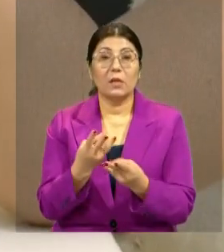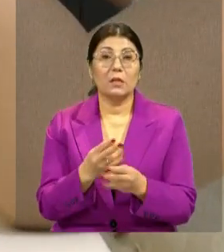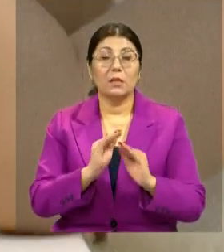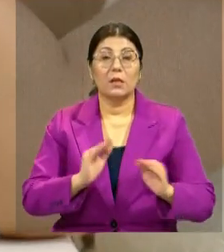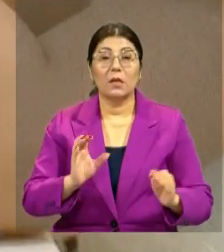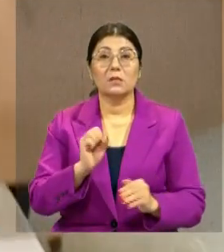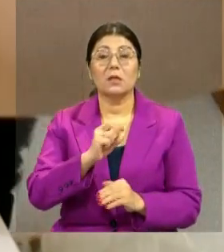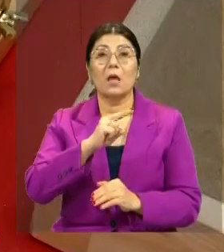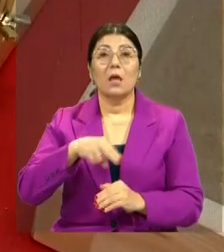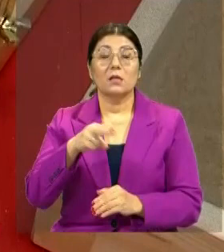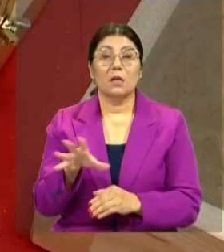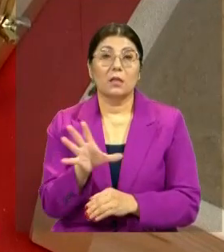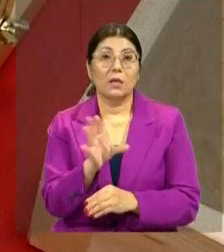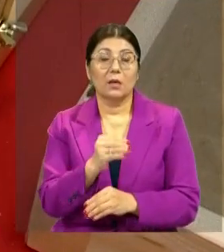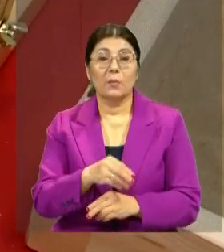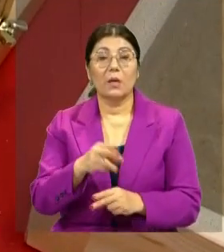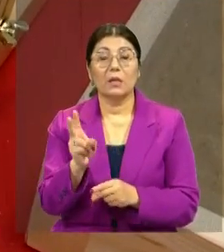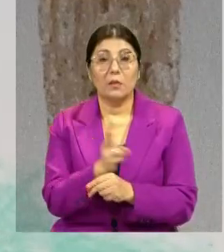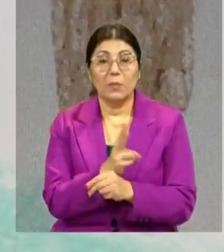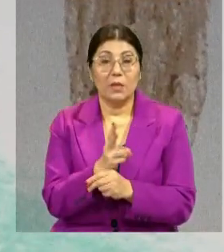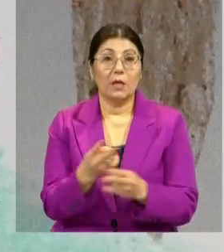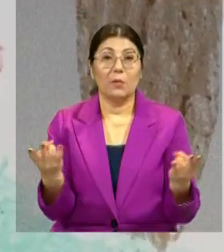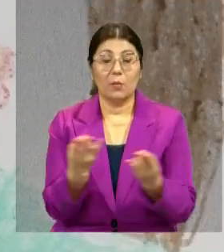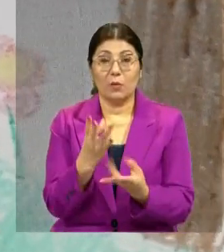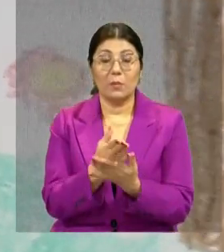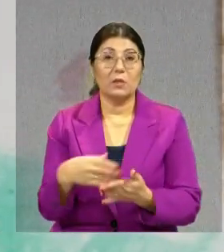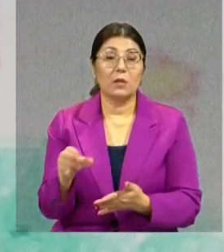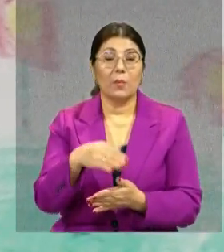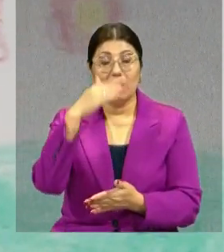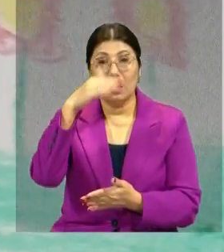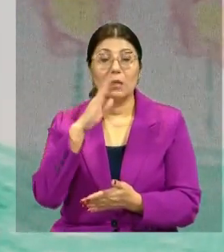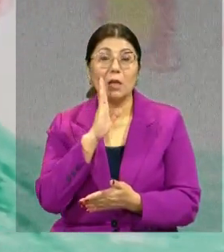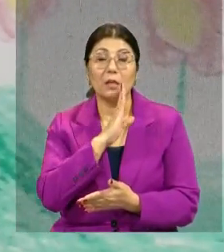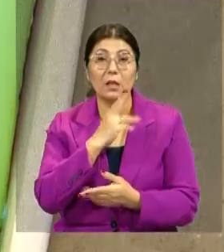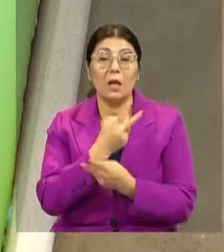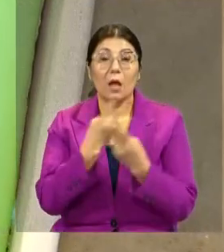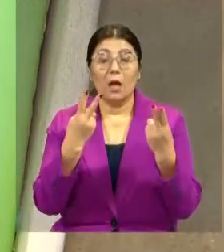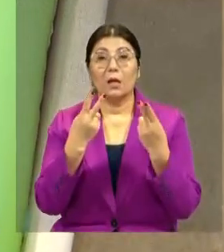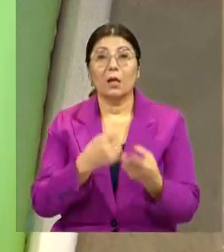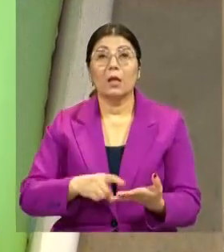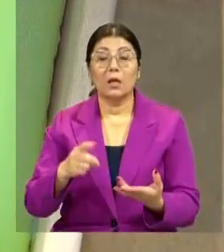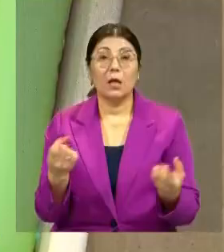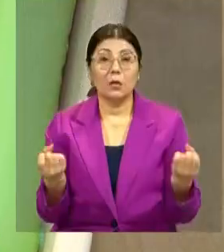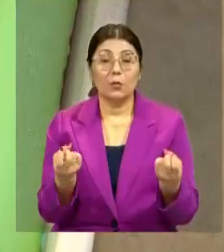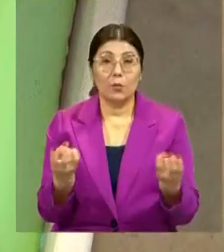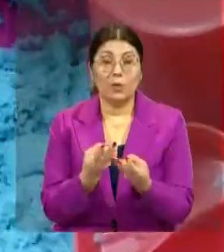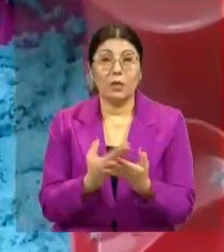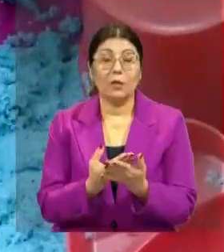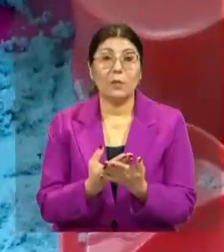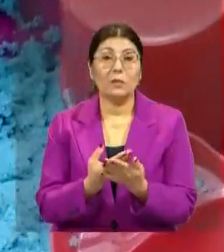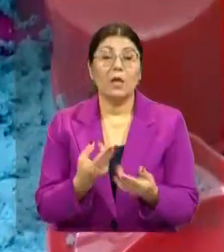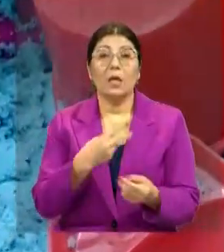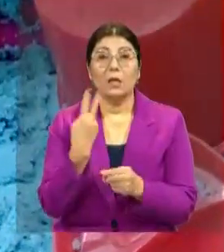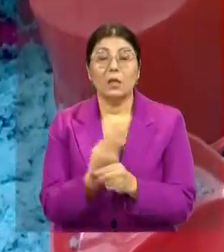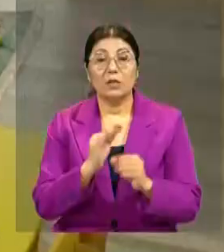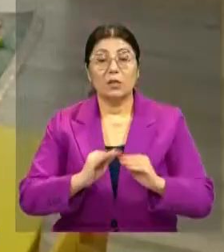камералар орнатылып, оны барлық атана қарай алуы тиіс, яғни қолжетімді болуы керек. Екіншіден, бақылаудың цифрлық жүйелерін қолдана отырып,